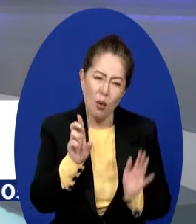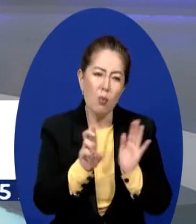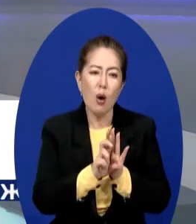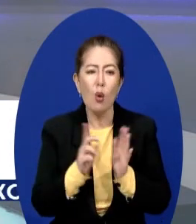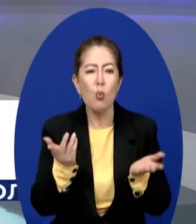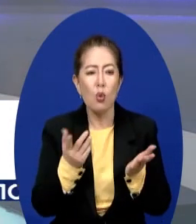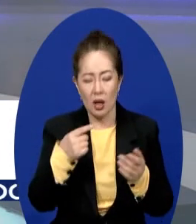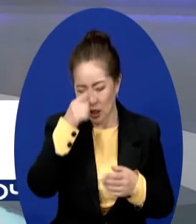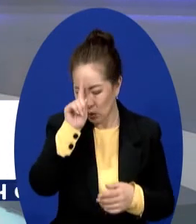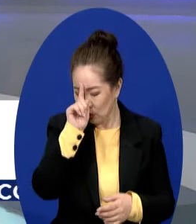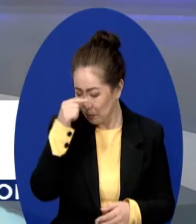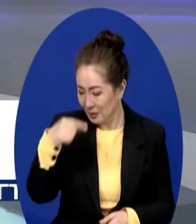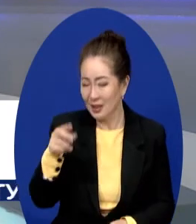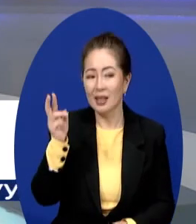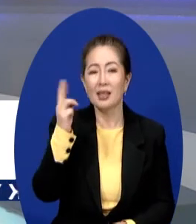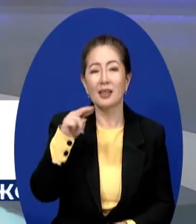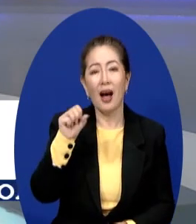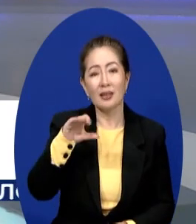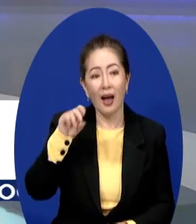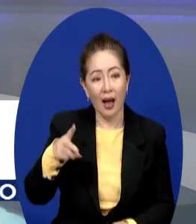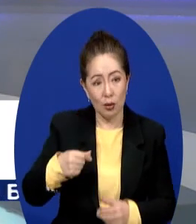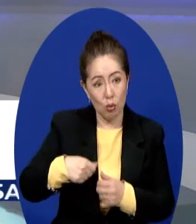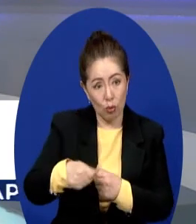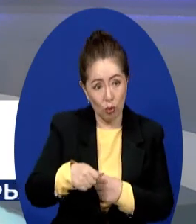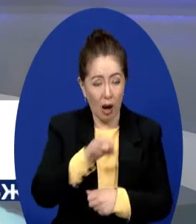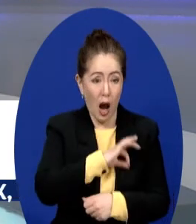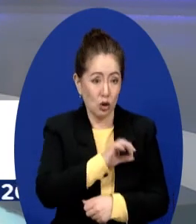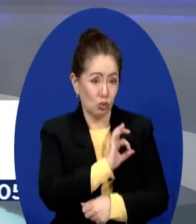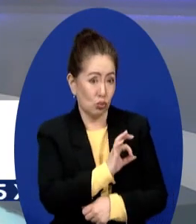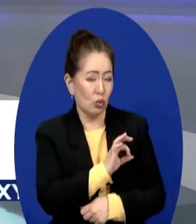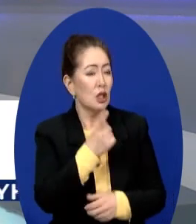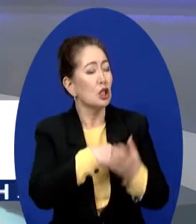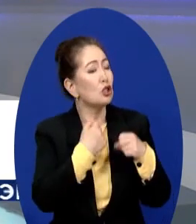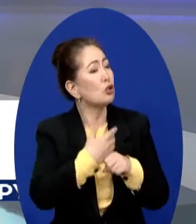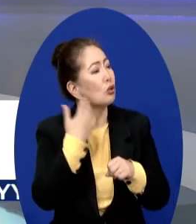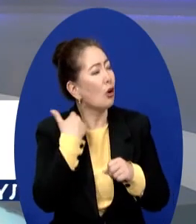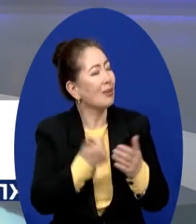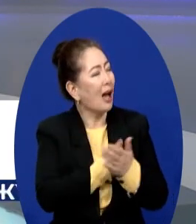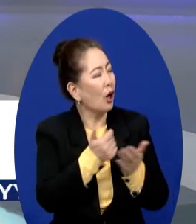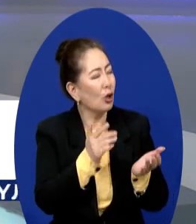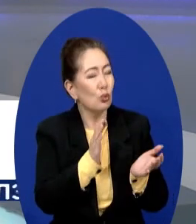эрүүл мэндийн даатгалд төлж байгаагийн үр шимийг үзэж байгааны хэлбэр юм да. Тэгэхээр өмнөхчлүүд бол маш хангалтгүй байсан маань иргэдийн хувьд бас энэ жил